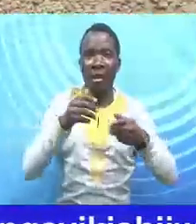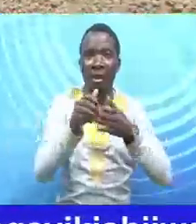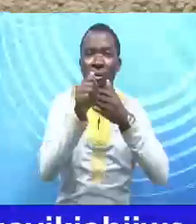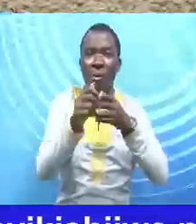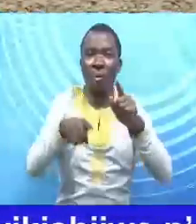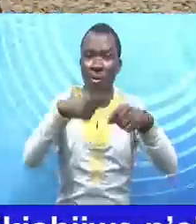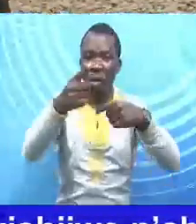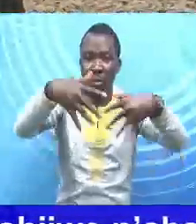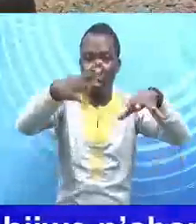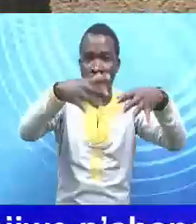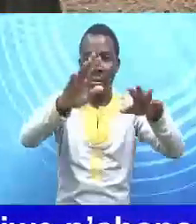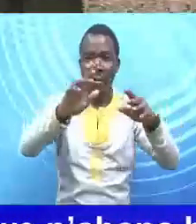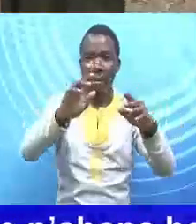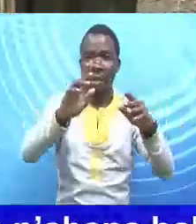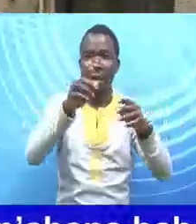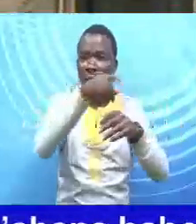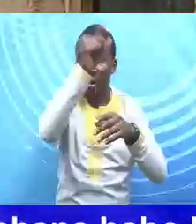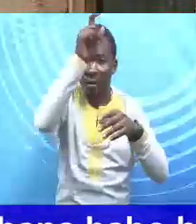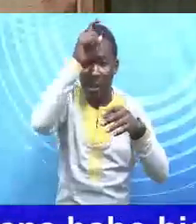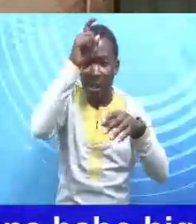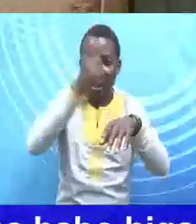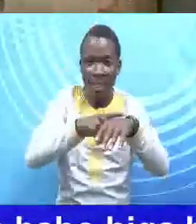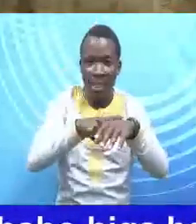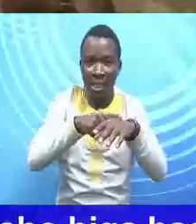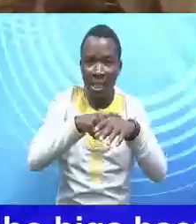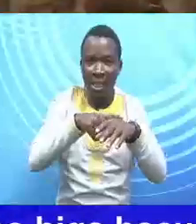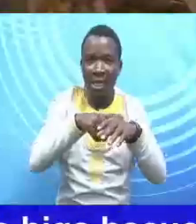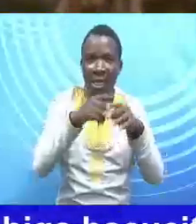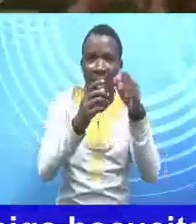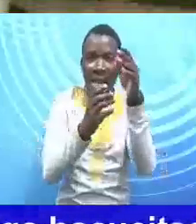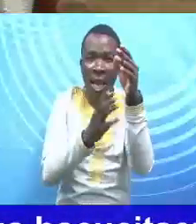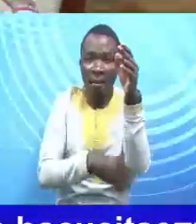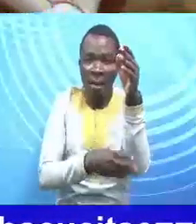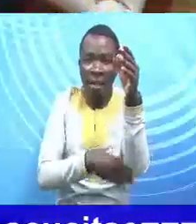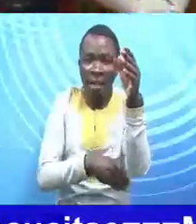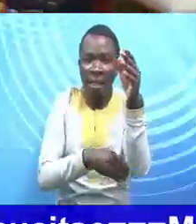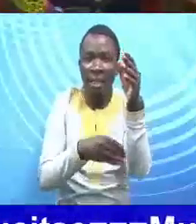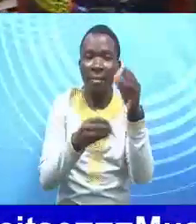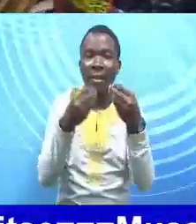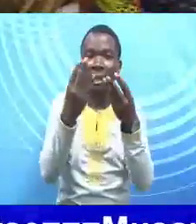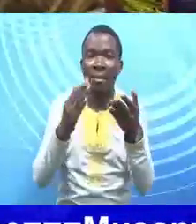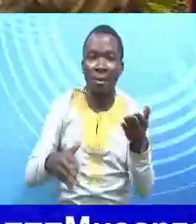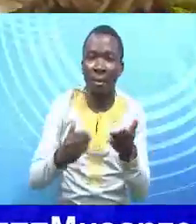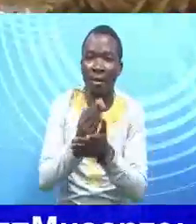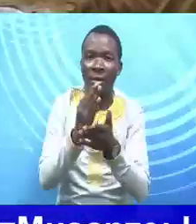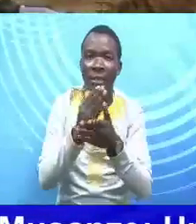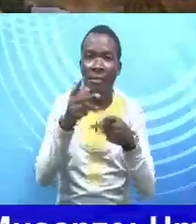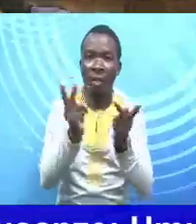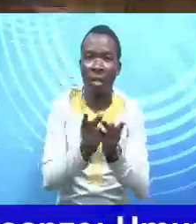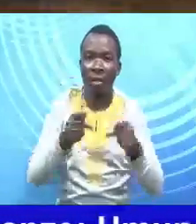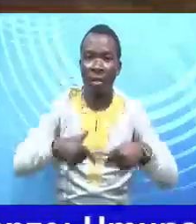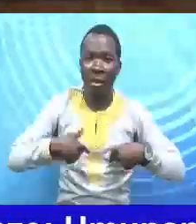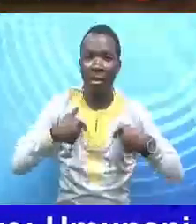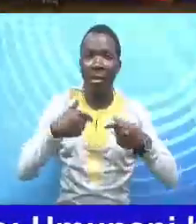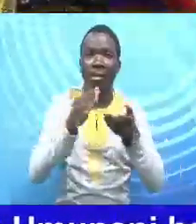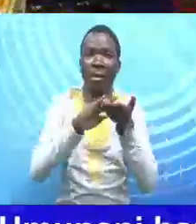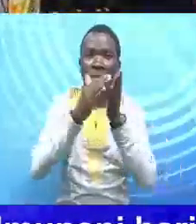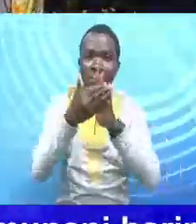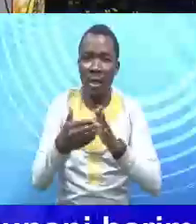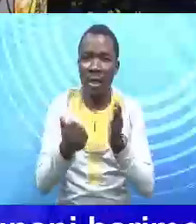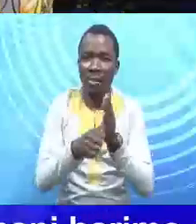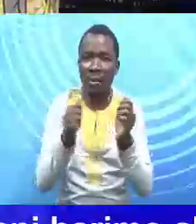kivuzwa hagusa. Hakibazwa igihe rubanda rugufi ruzahabwa uburenganzira bwo kugira aho buba bikakubera ikibazo cy'ingutu. Ubwo twakoraga